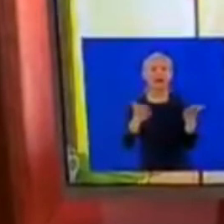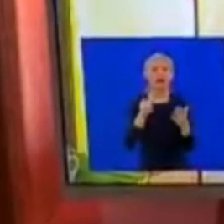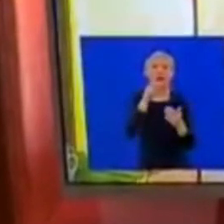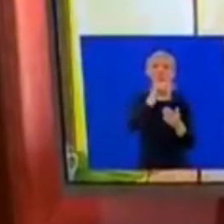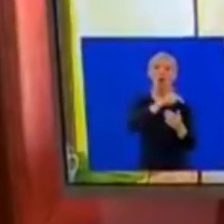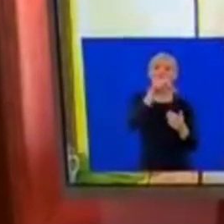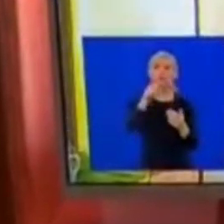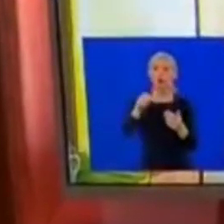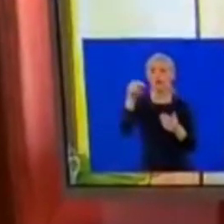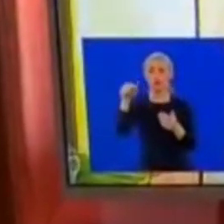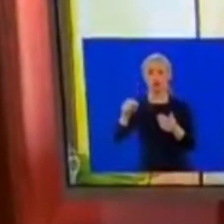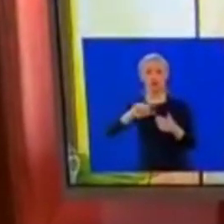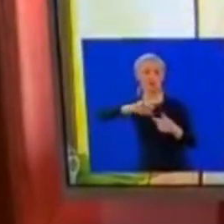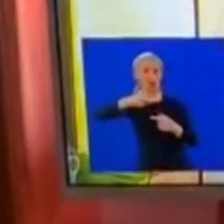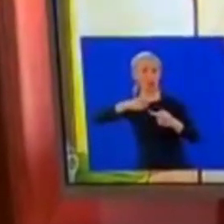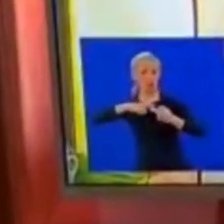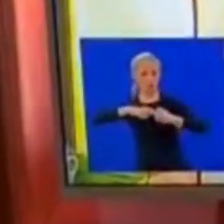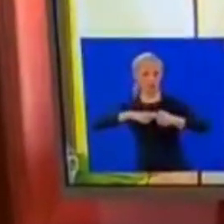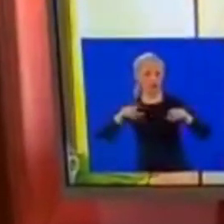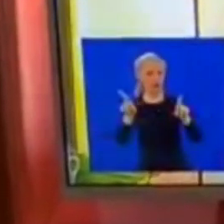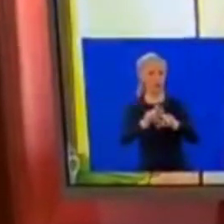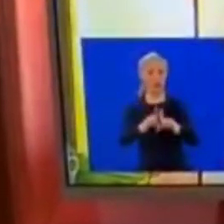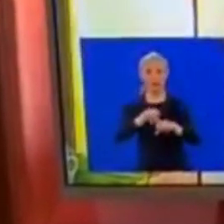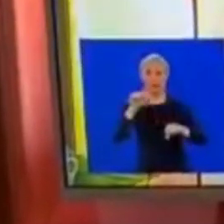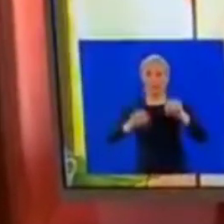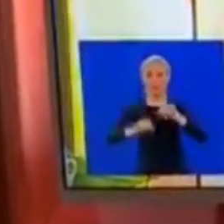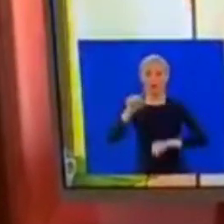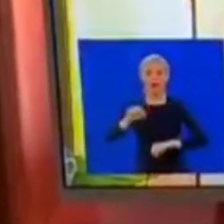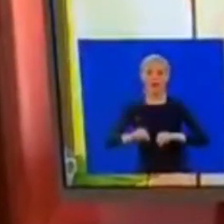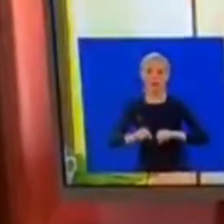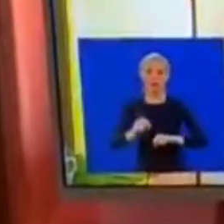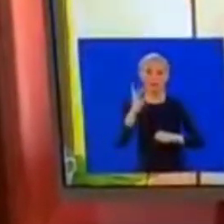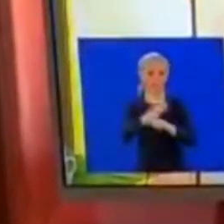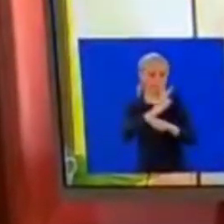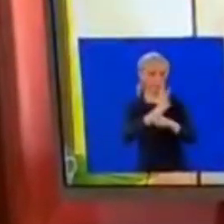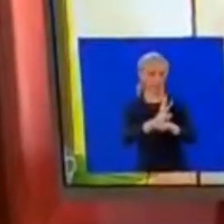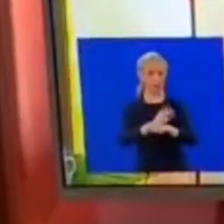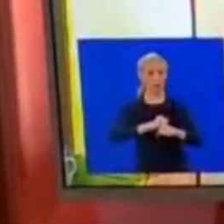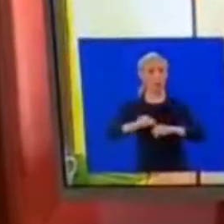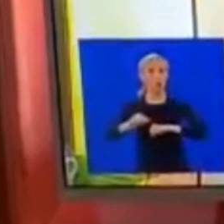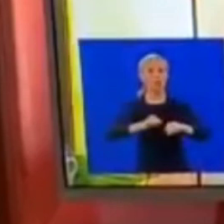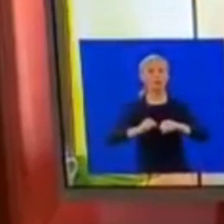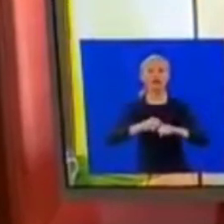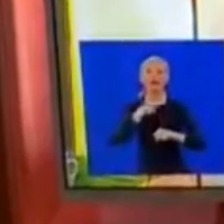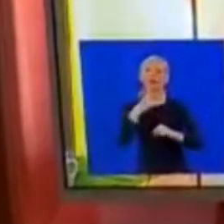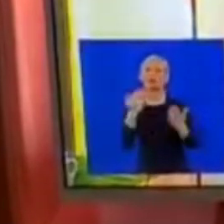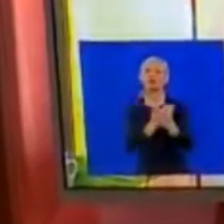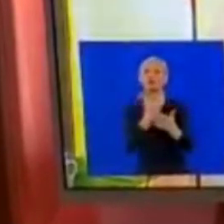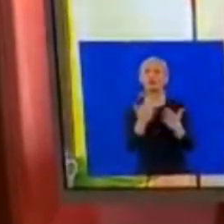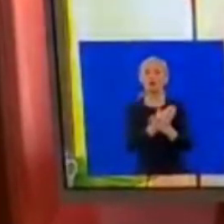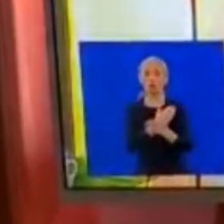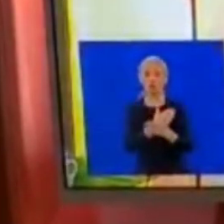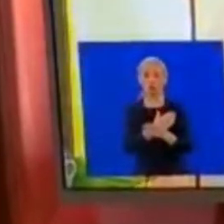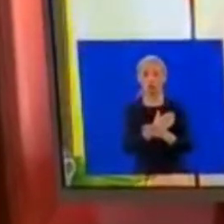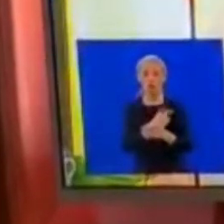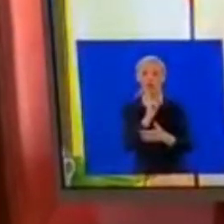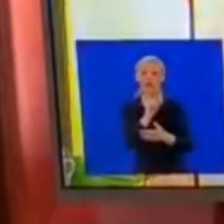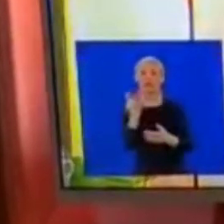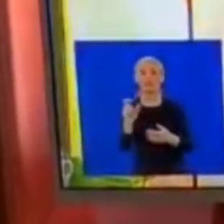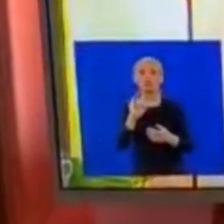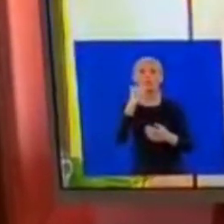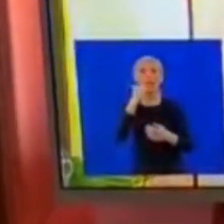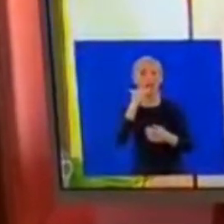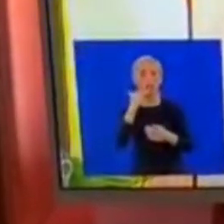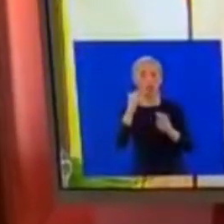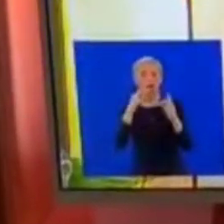sa svim drugim stvarima. Ponovit ću ponovno riječi blaženoga, a svetoga